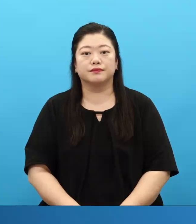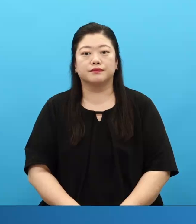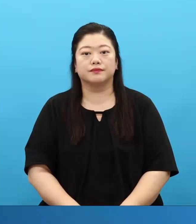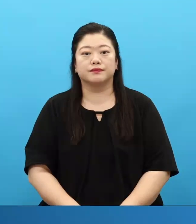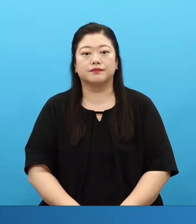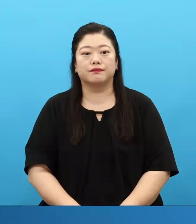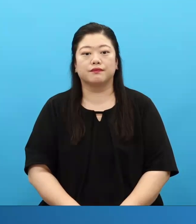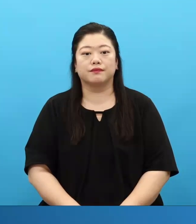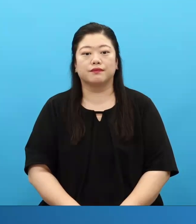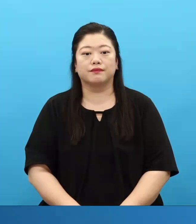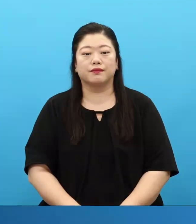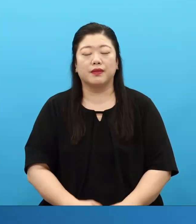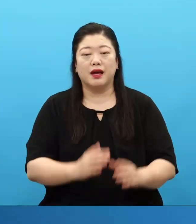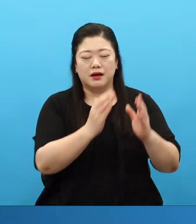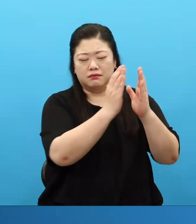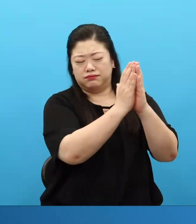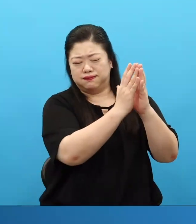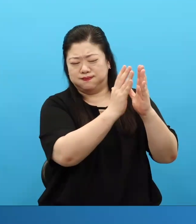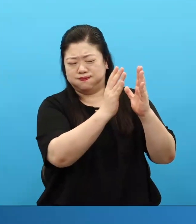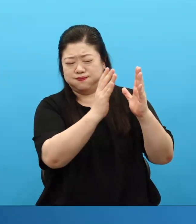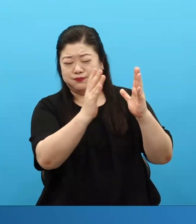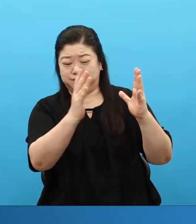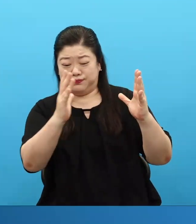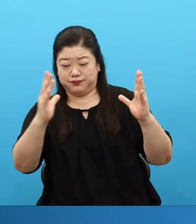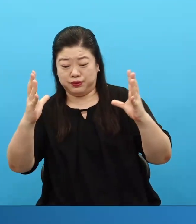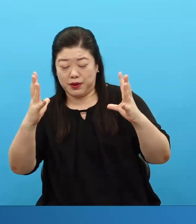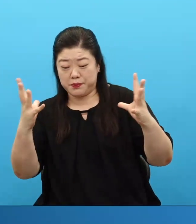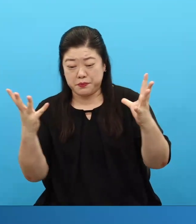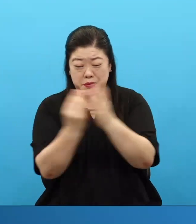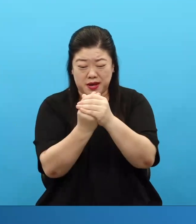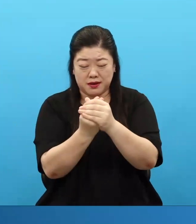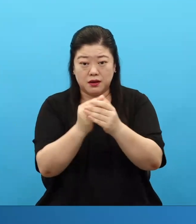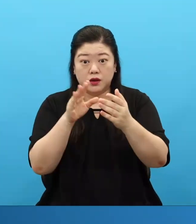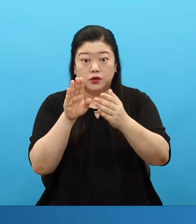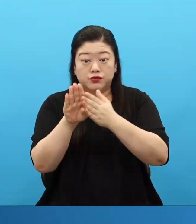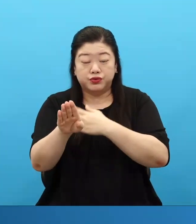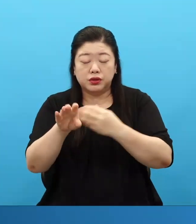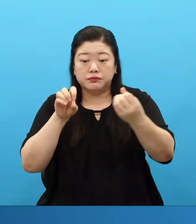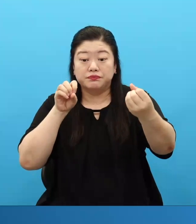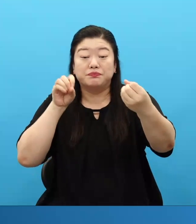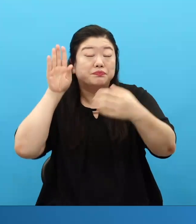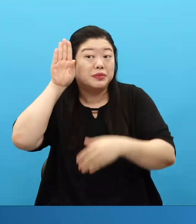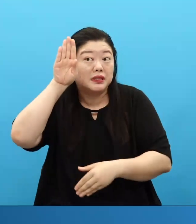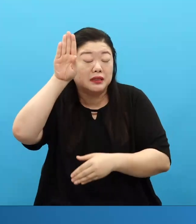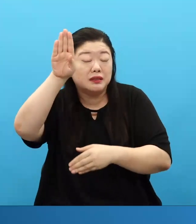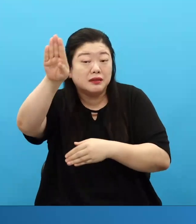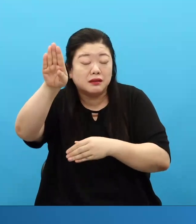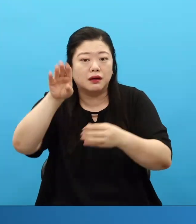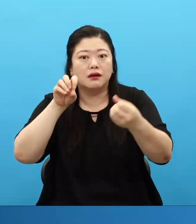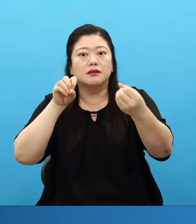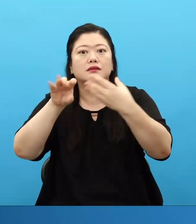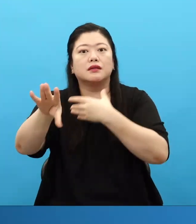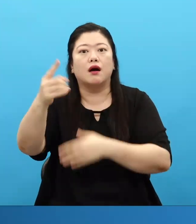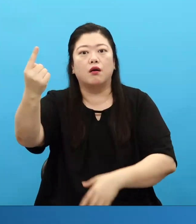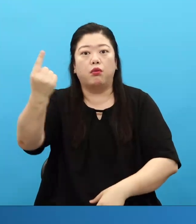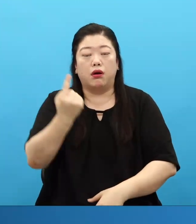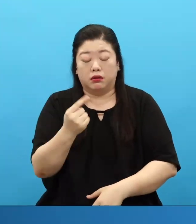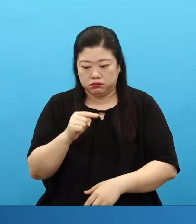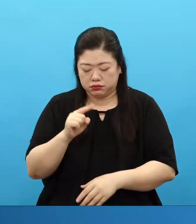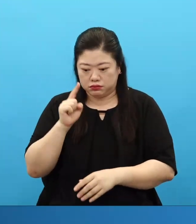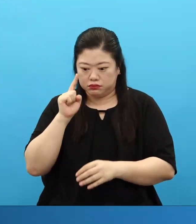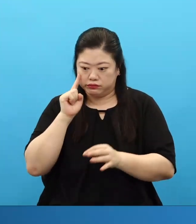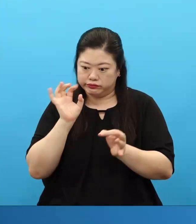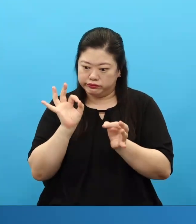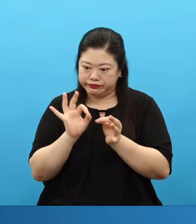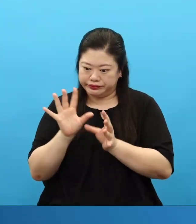미래응답이에요. That it was something that they never expected, the future movement. 예상이 안 되죠. They never expected this. 예상됐다면 좋았을 때 예상이 안 돼. It would be great if they